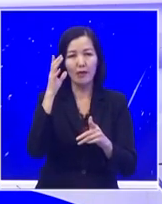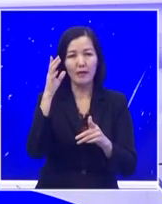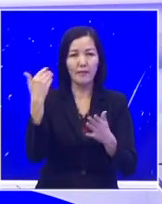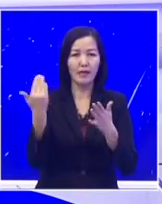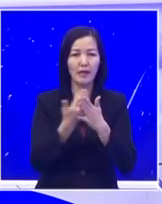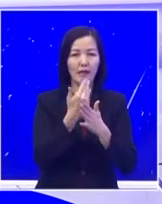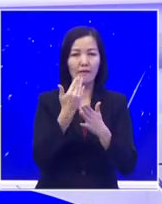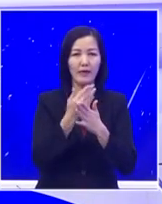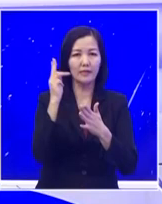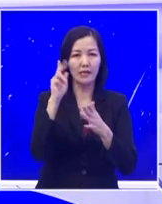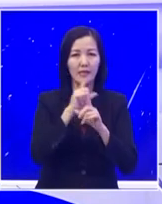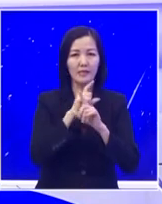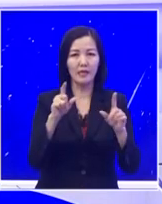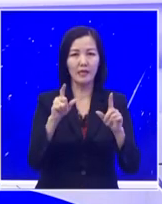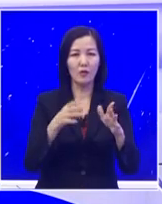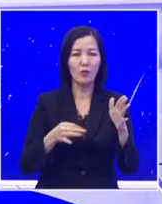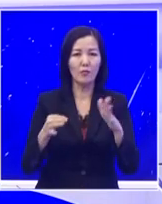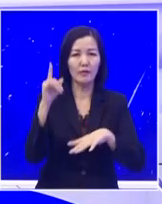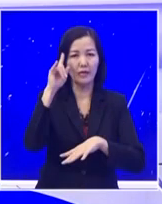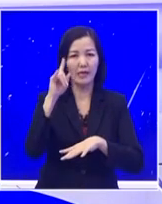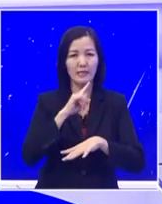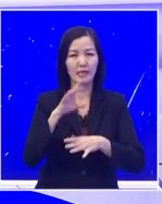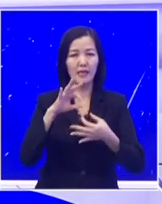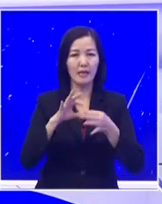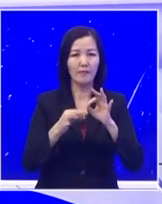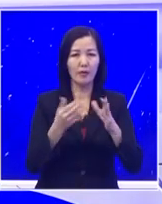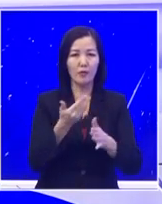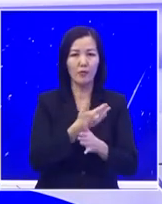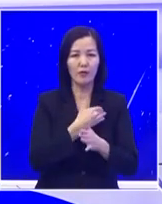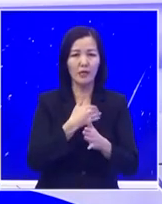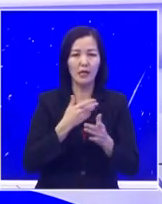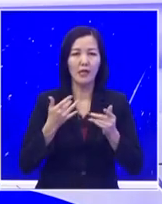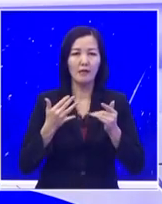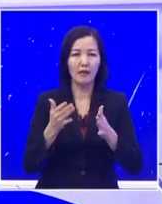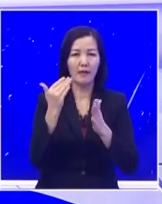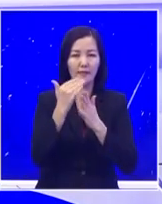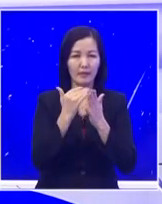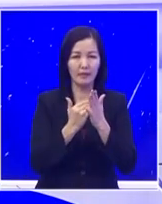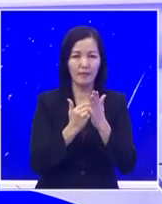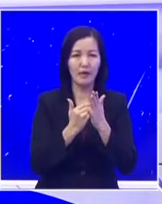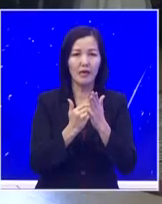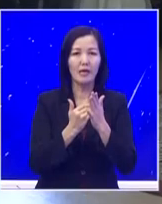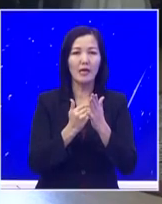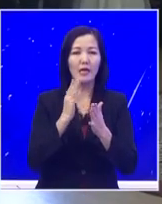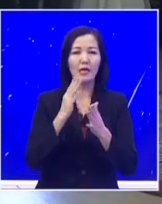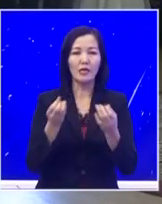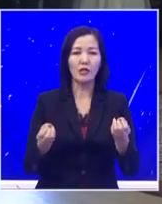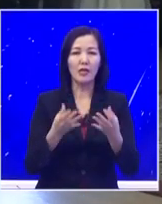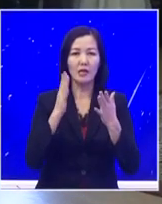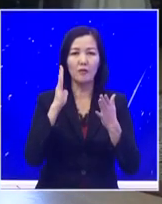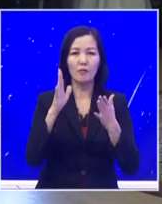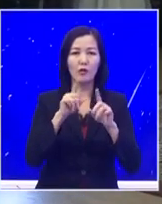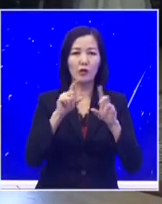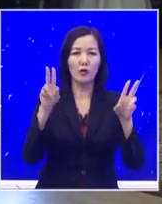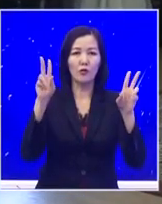мамандандырылған лицей-интернатында өткен облыстық қазақ тілі олимпиадасы үміткерлеріне қойылған талап тізімі. Жарқын болашақ ұранымен өткен